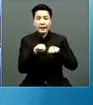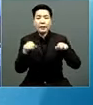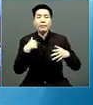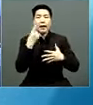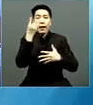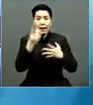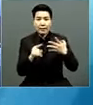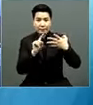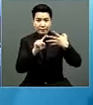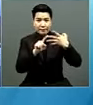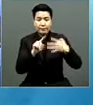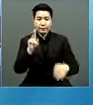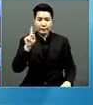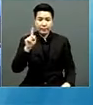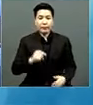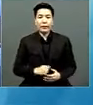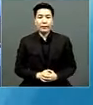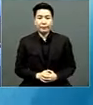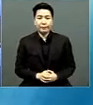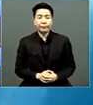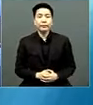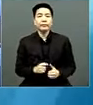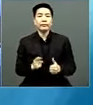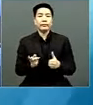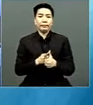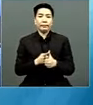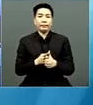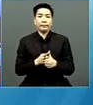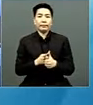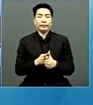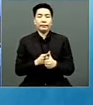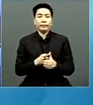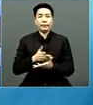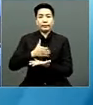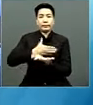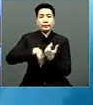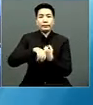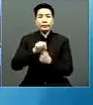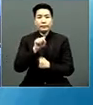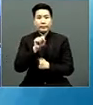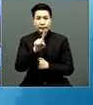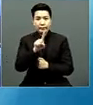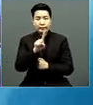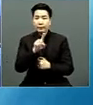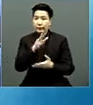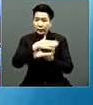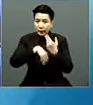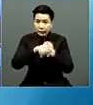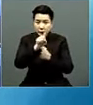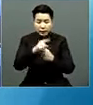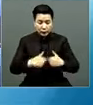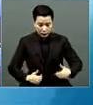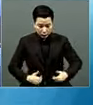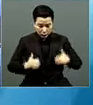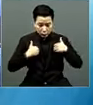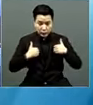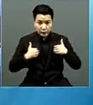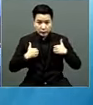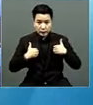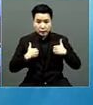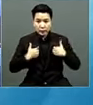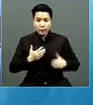างครับกิจกรรมที่1ครับคือด้านเศรษฐกิจกิจกรรมด้านเศรษฐกิจและการดำเนินชีวิต